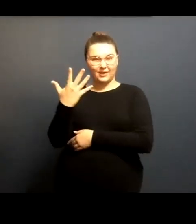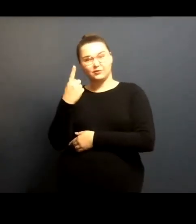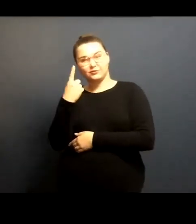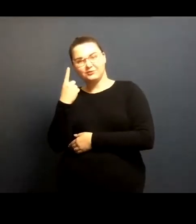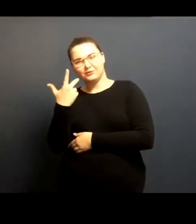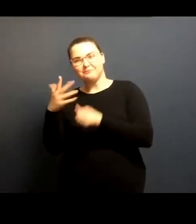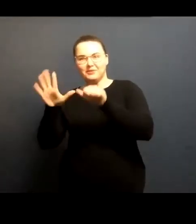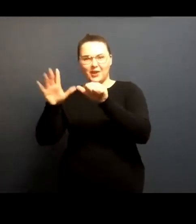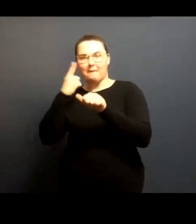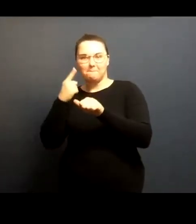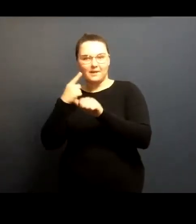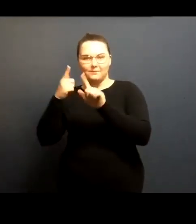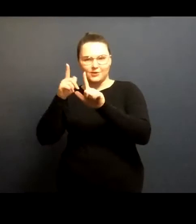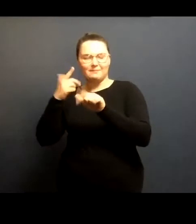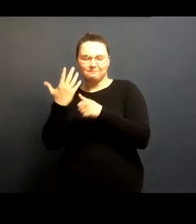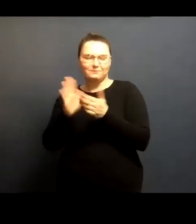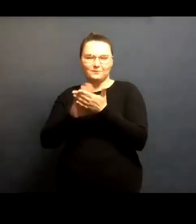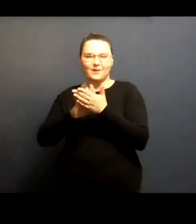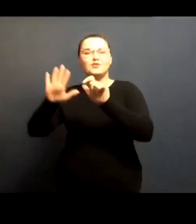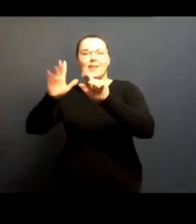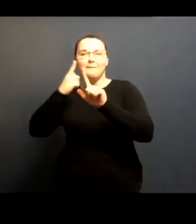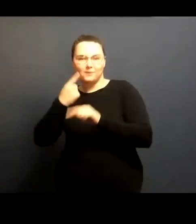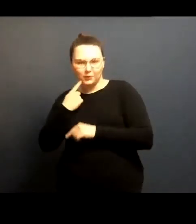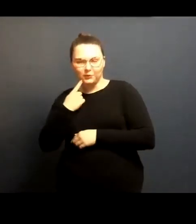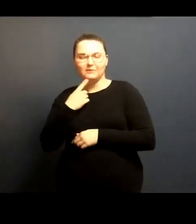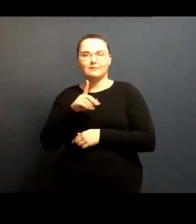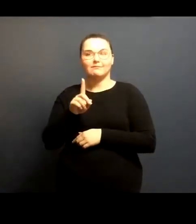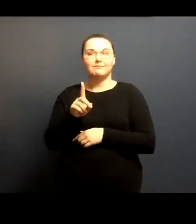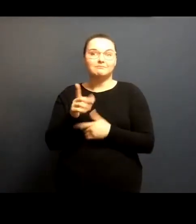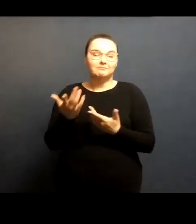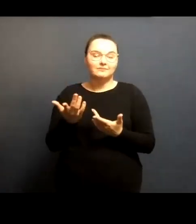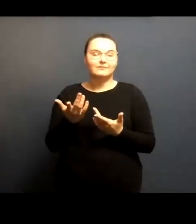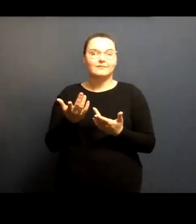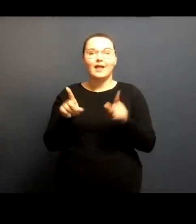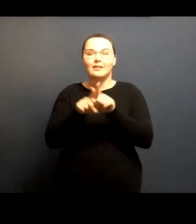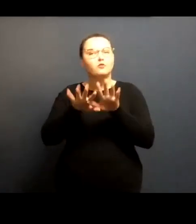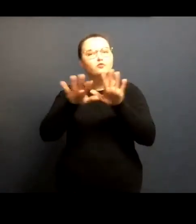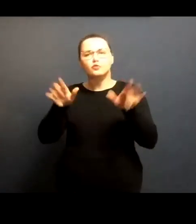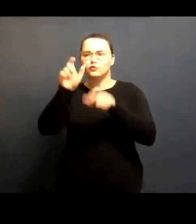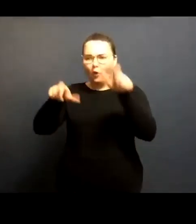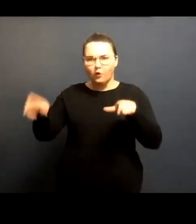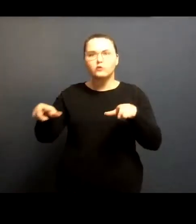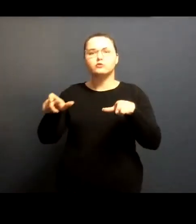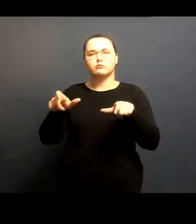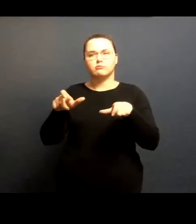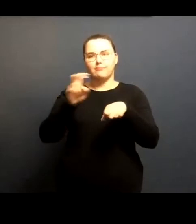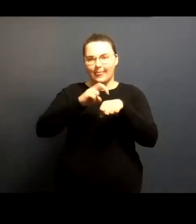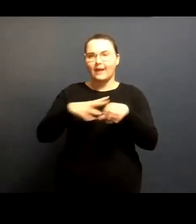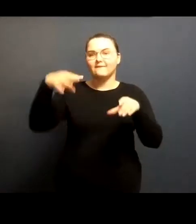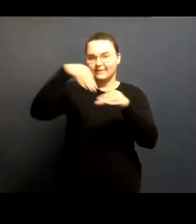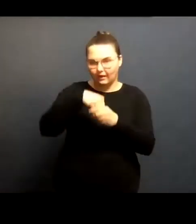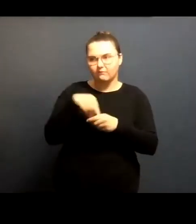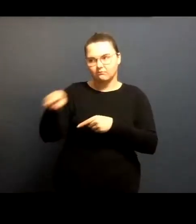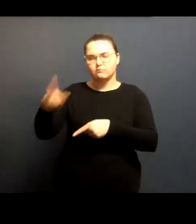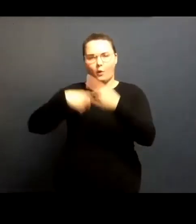uniesienie, ale też bardzo duży procent biorących w badaniu osób w tym wieku sygnalizowało,